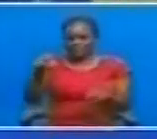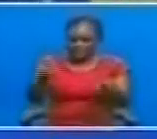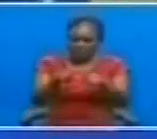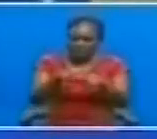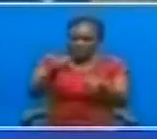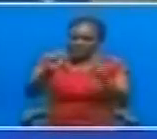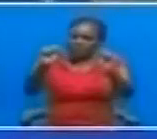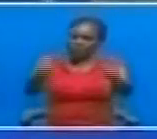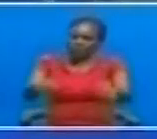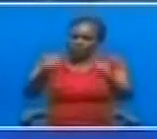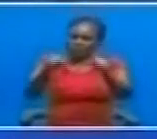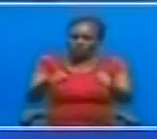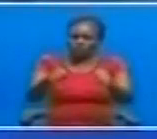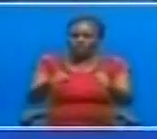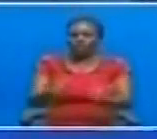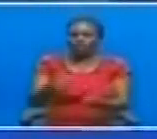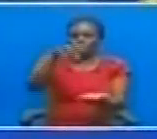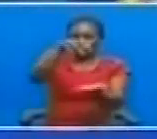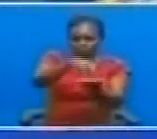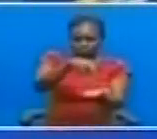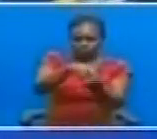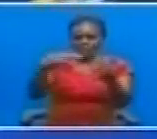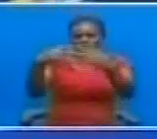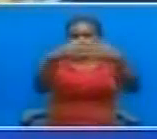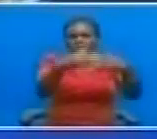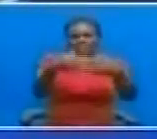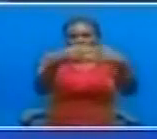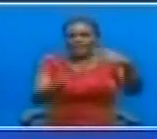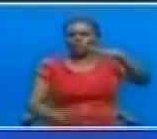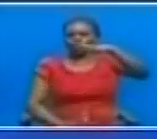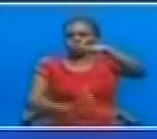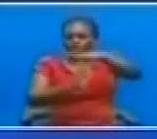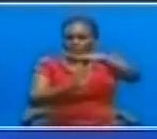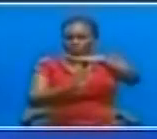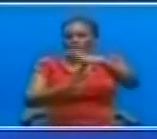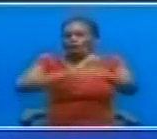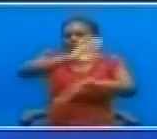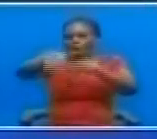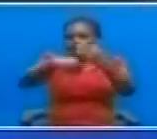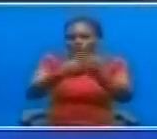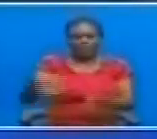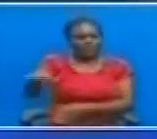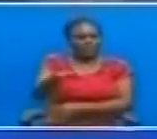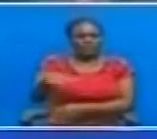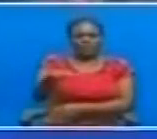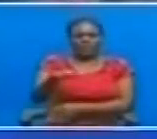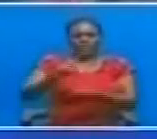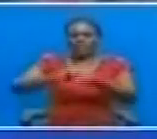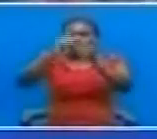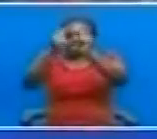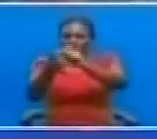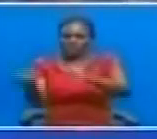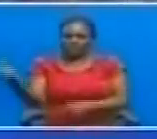na wenye uwezo wa kuiweka Marekani kileleni mwa mataifa mengine katika nyanja zote. Change has come to